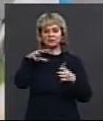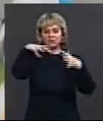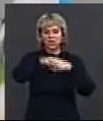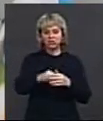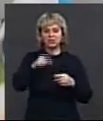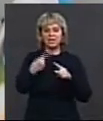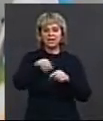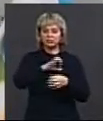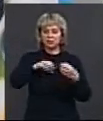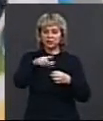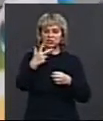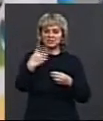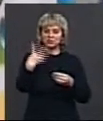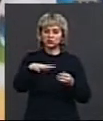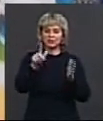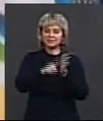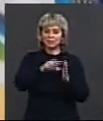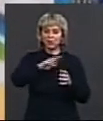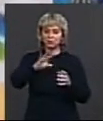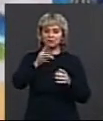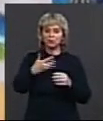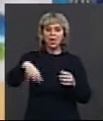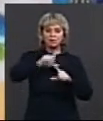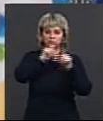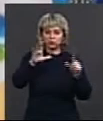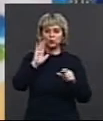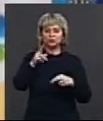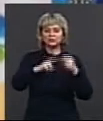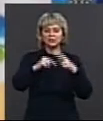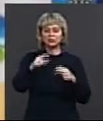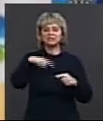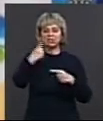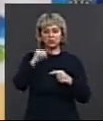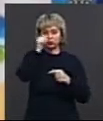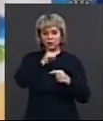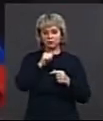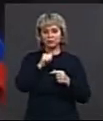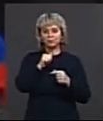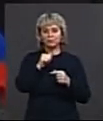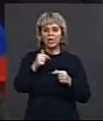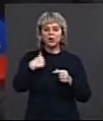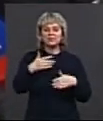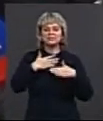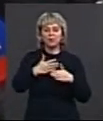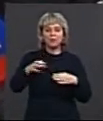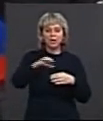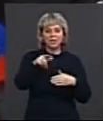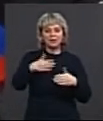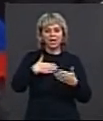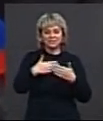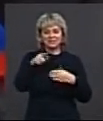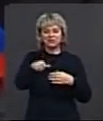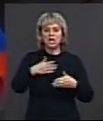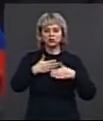вложить в проект очистки 347 миллионов рублей. А весь комплекс будет достроен уже в следующем году. Область помогает нам активно.